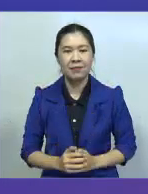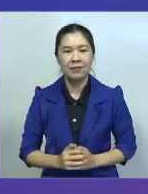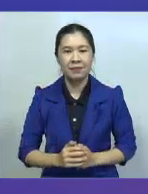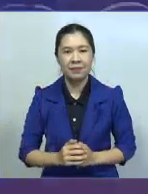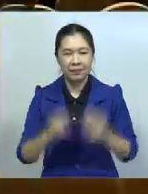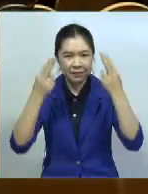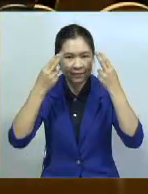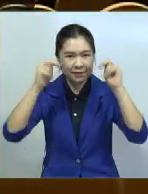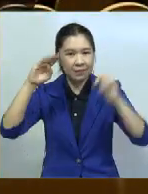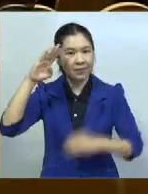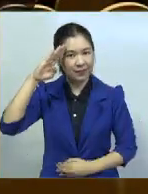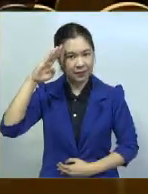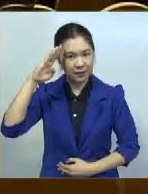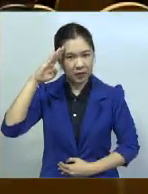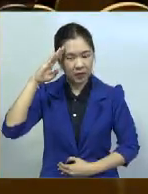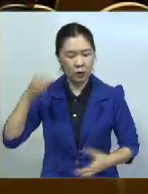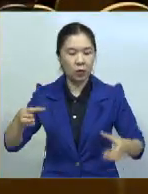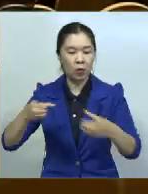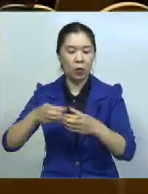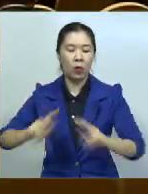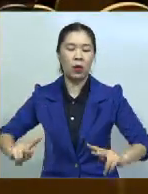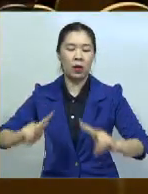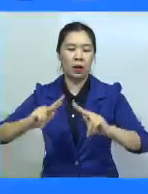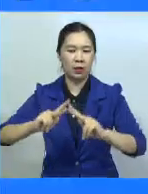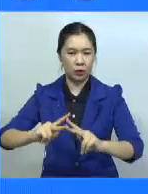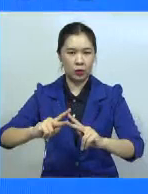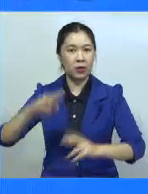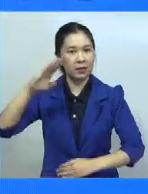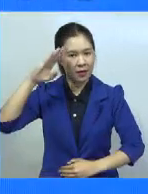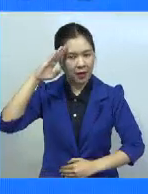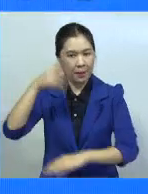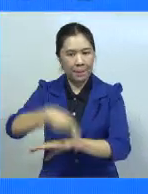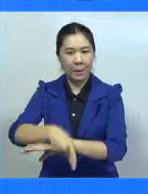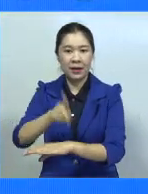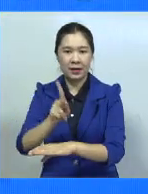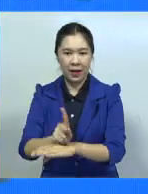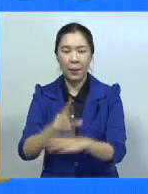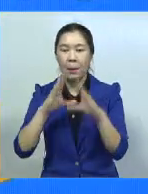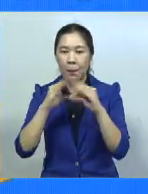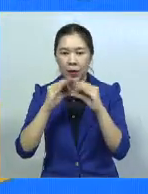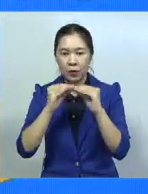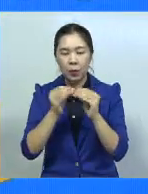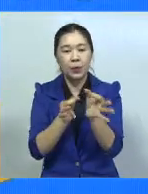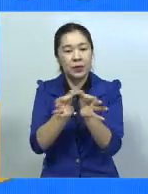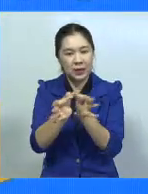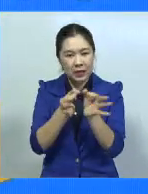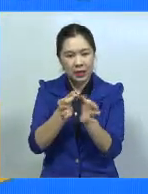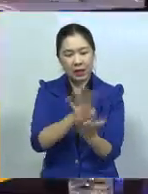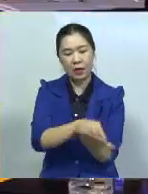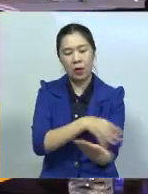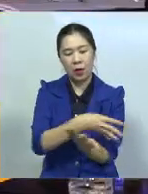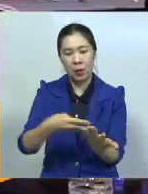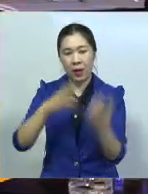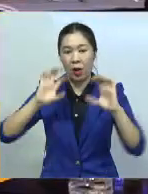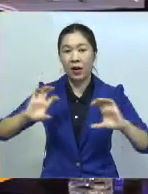พลเอกประยุทธ์จันทร์โอชานายกรัฐมนตรีและรัฐมนตรีว่าการกระทรวงกลาโหมนะคะเป็นประธานการประชุมชี้แจงนโยบายรัฐบาลต่